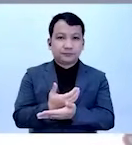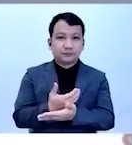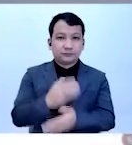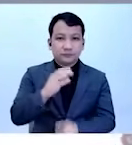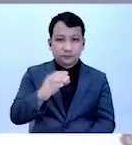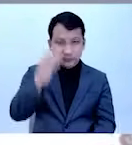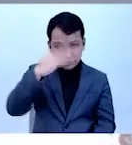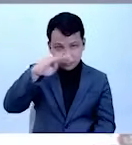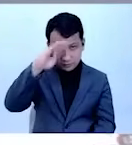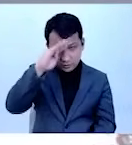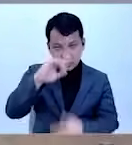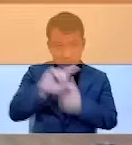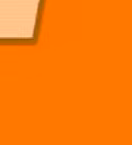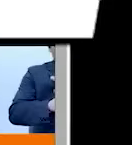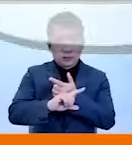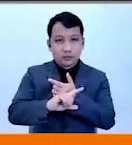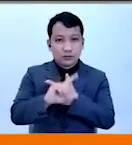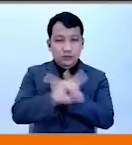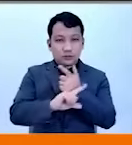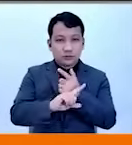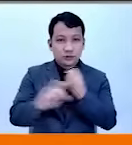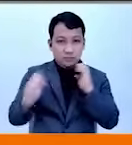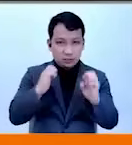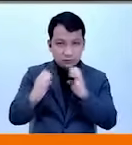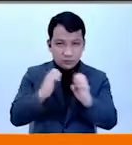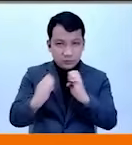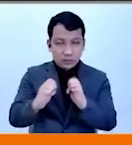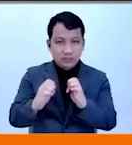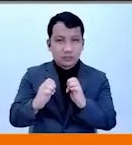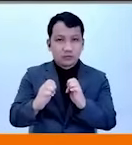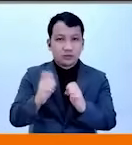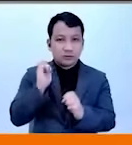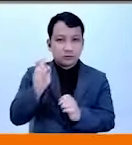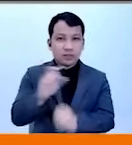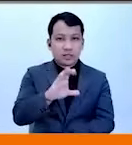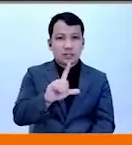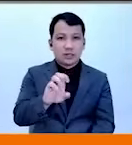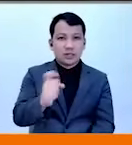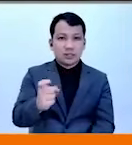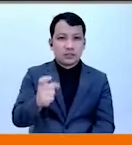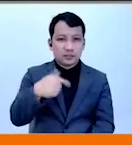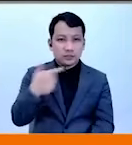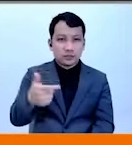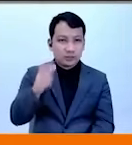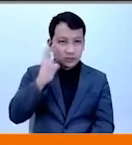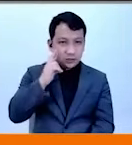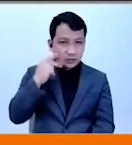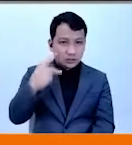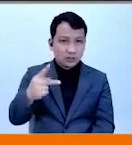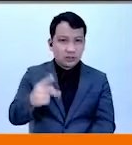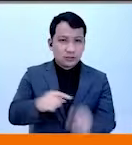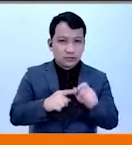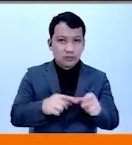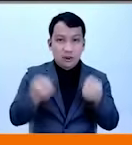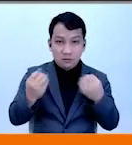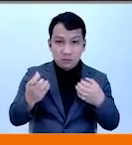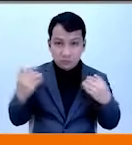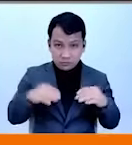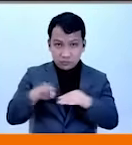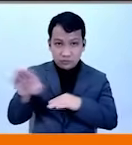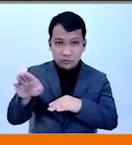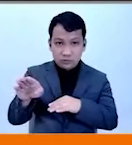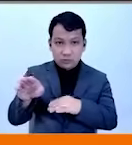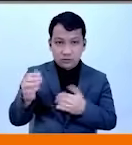Laguna Expressway. Live mula sa Calax, nasa frontline na balitang yan si Rainiel Pawit. O Rainiel, marami na bang nagro-road trip